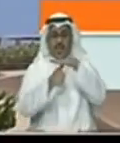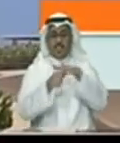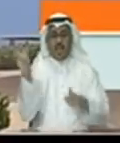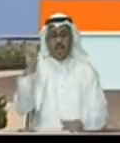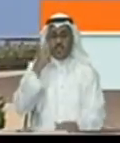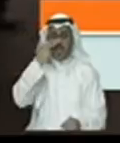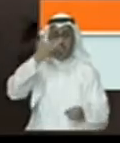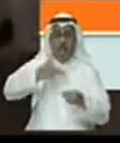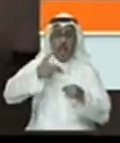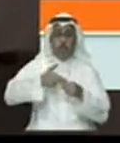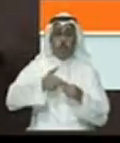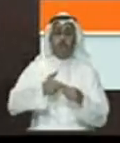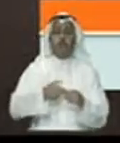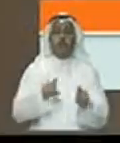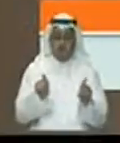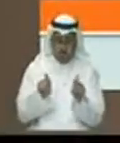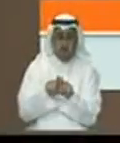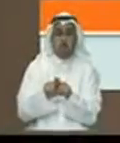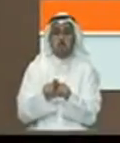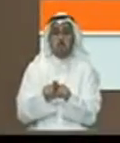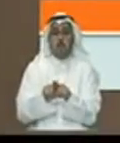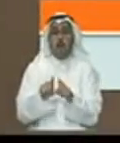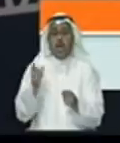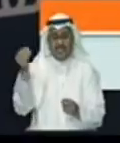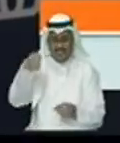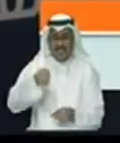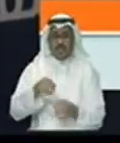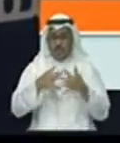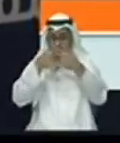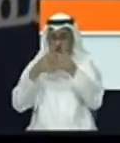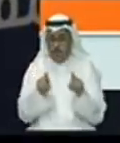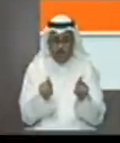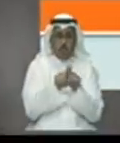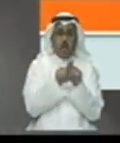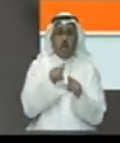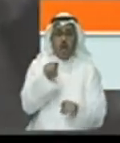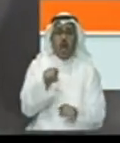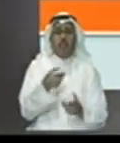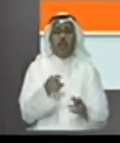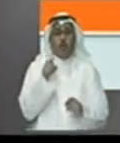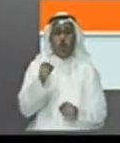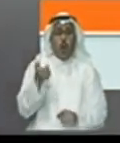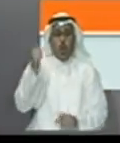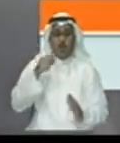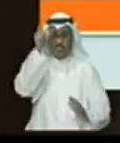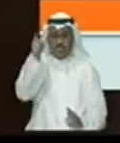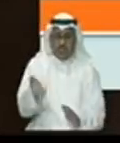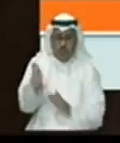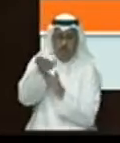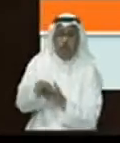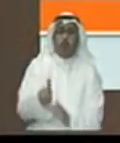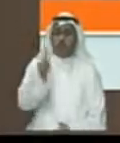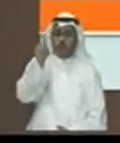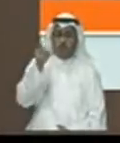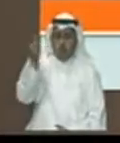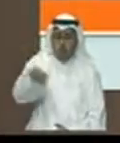السعودية بحضور مدير متحف مونيك السيد ستايل أوليف معرض مفازات الروح للفنان العالمي النرويجي الراحل